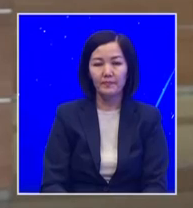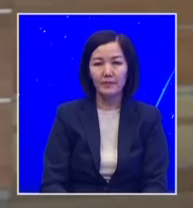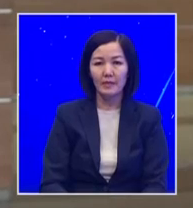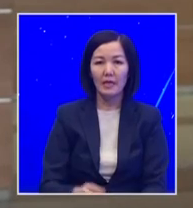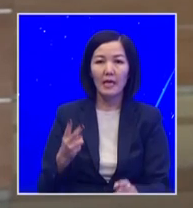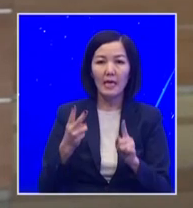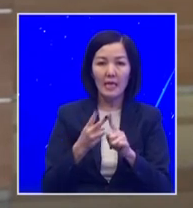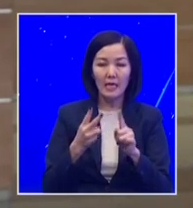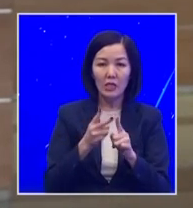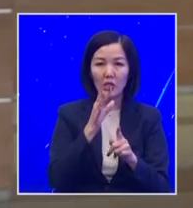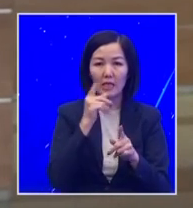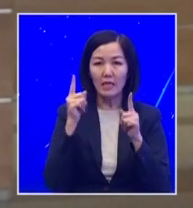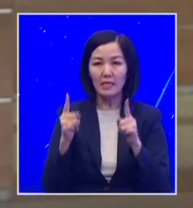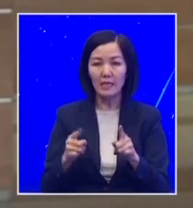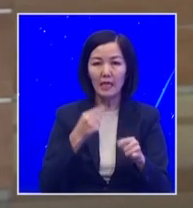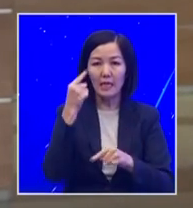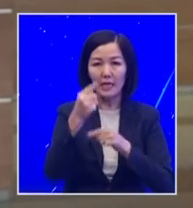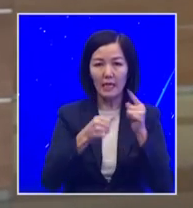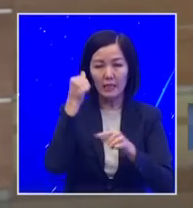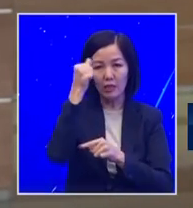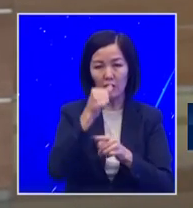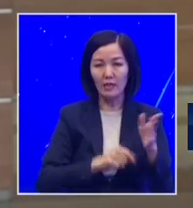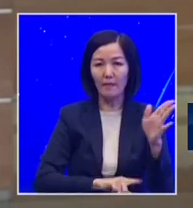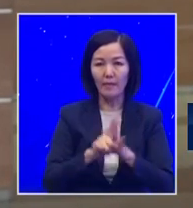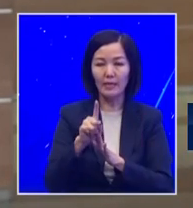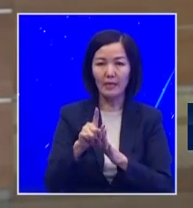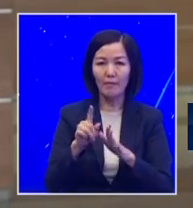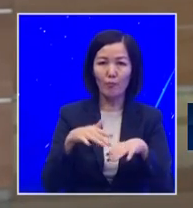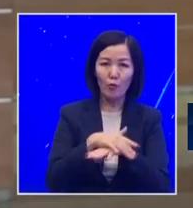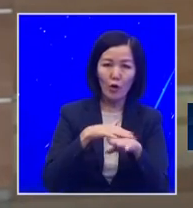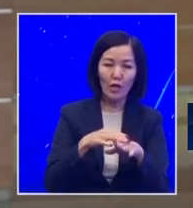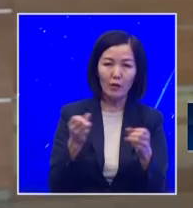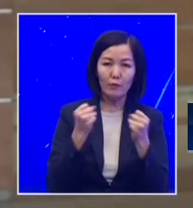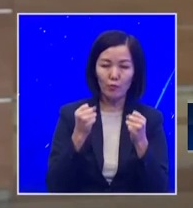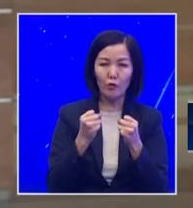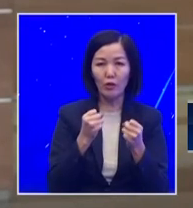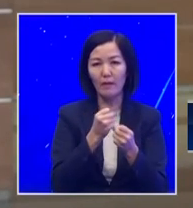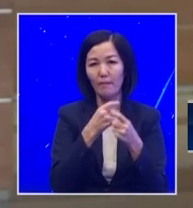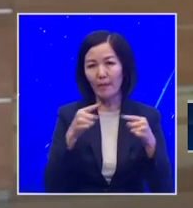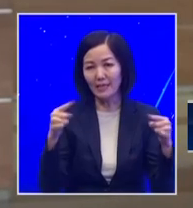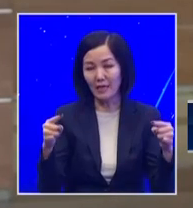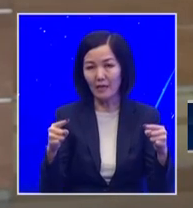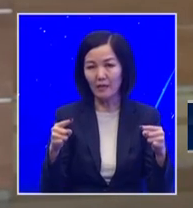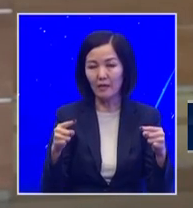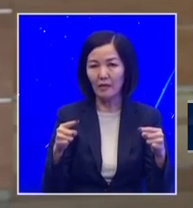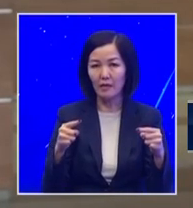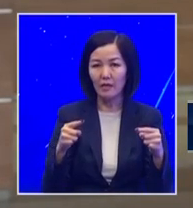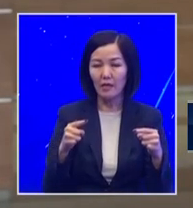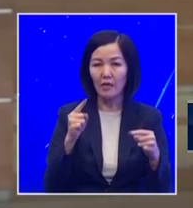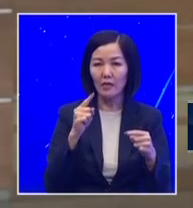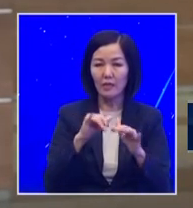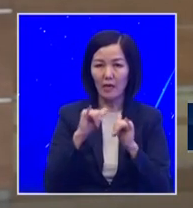Екінші кезеңде келесі жылдары жаңағы спорттың басқа түрлеріне де осы бұқаралық спортқа жататын спорт түрлерін екінші кезеңде әрмен